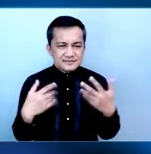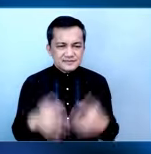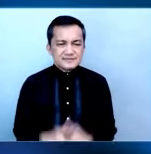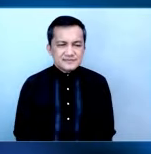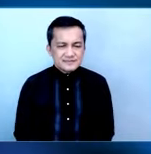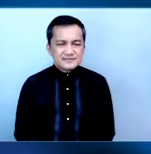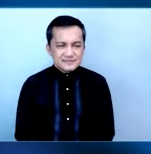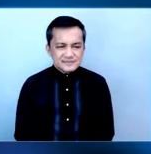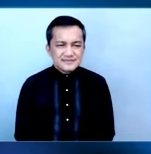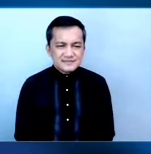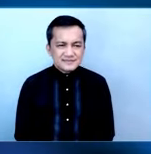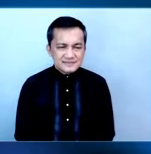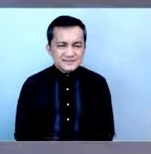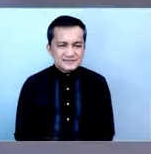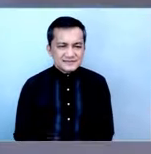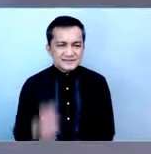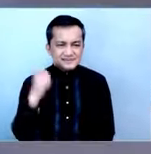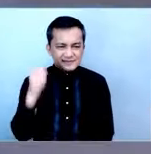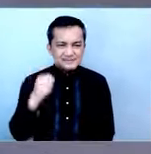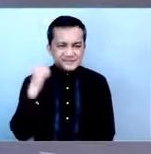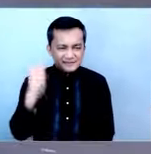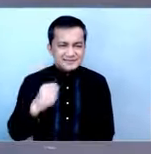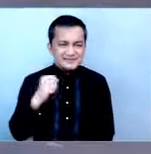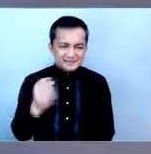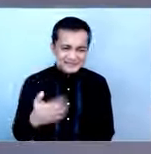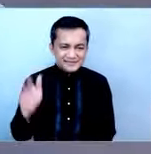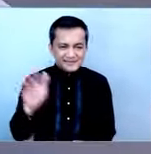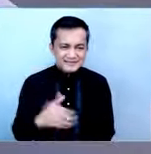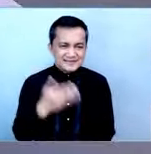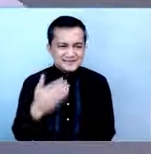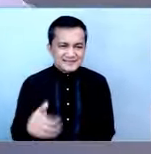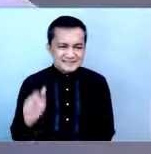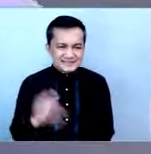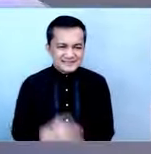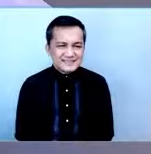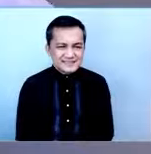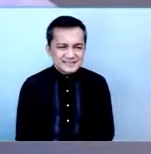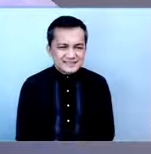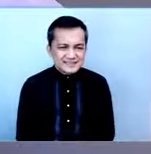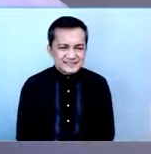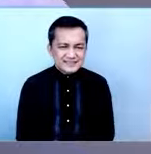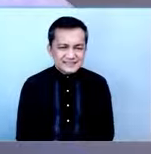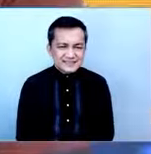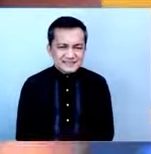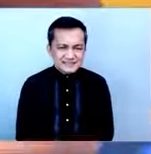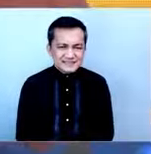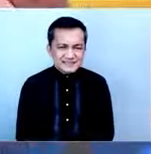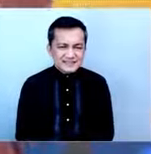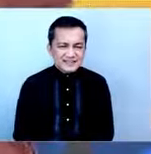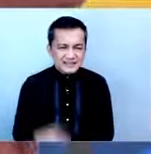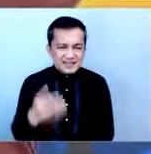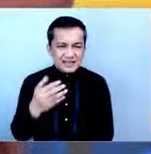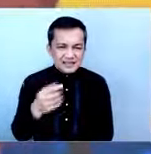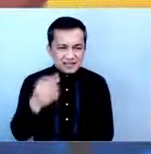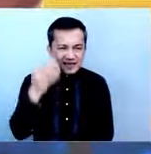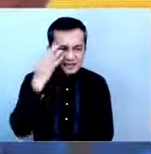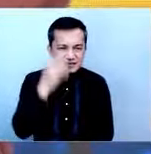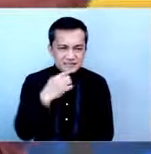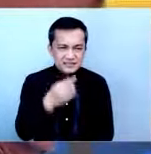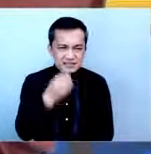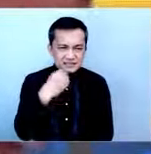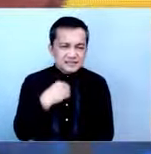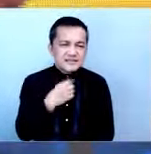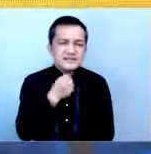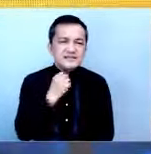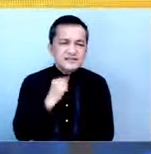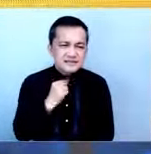Okay. Okay. The day that Dolores has made! Alam mo ba, kung alam ko lang kakagatang, hindi ko sana nilunong